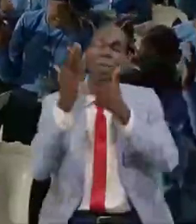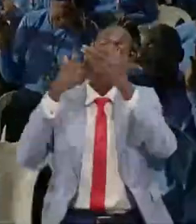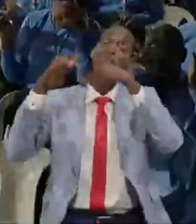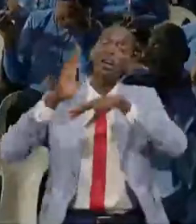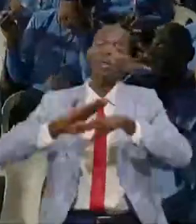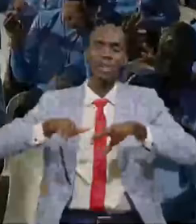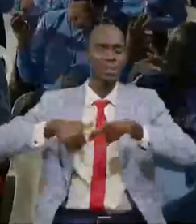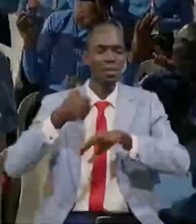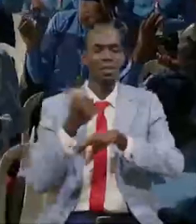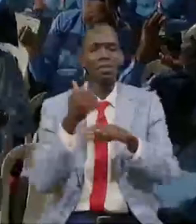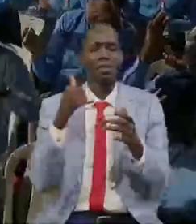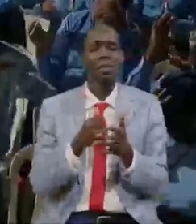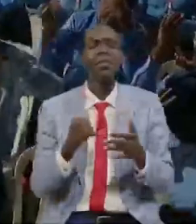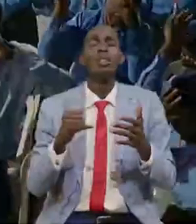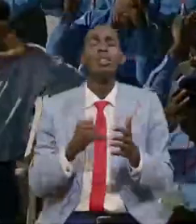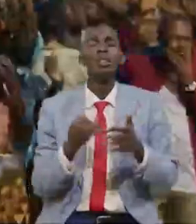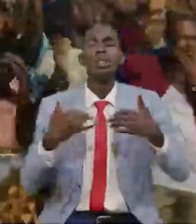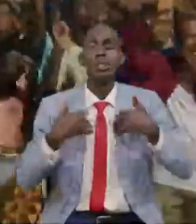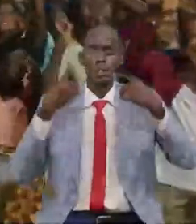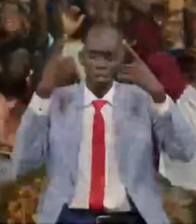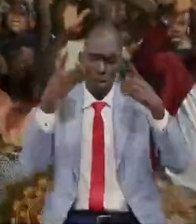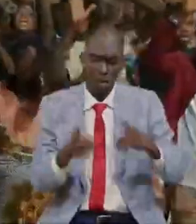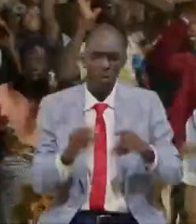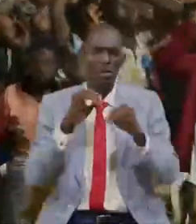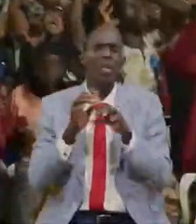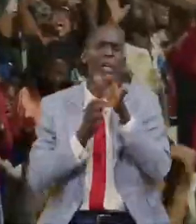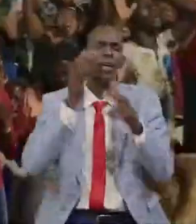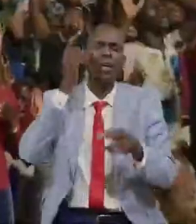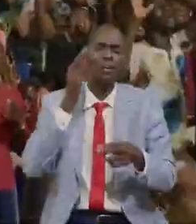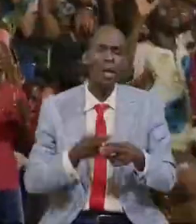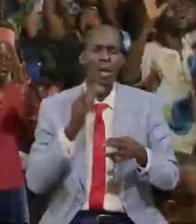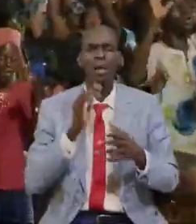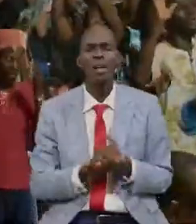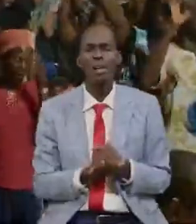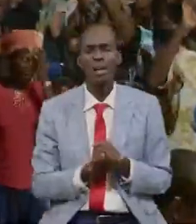Le ciel l'a confirmé que c'est fait.